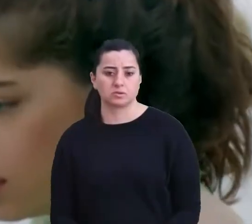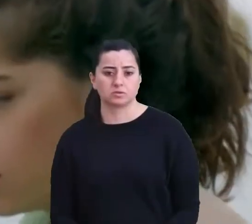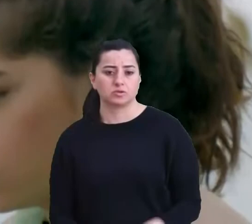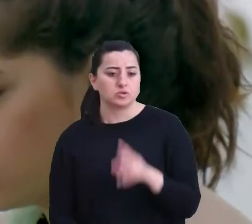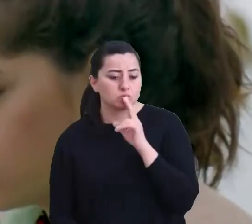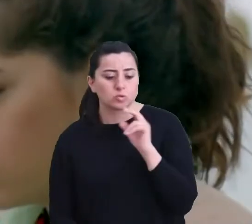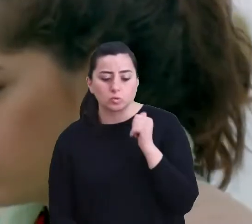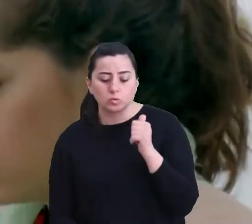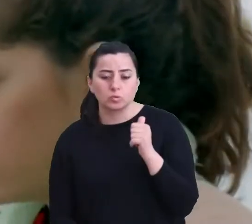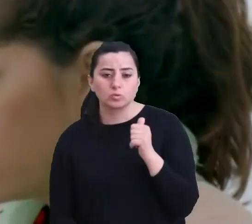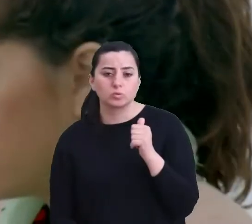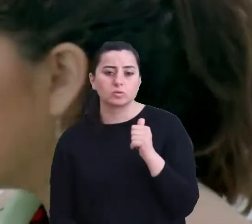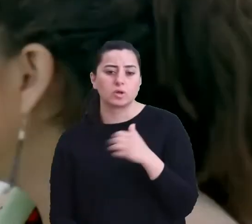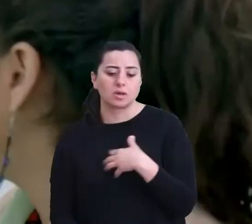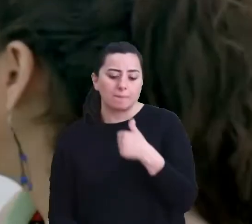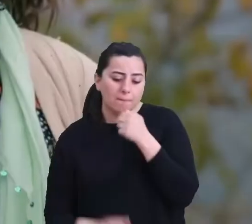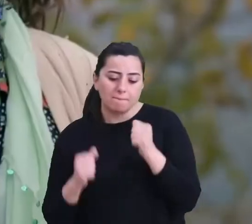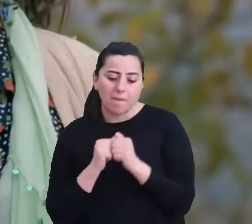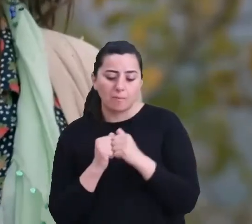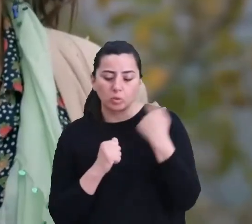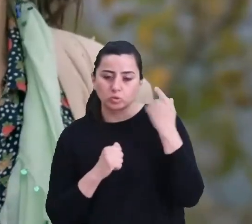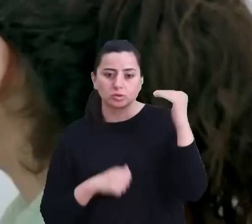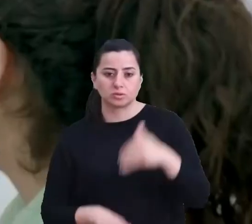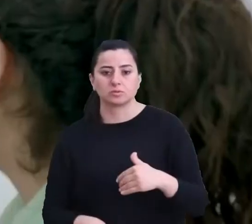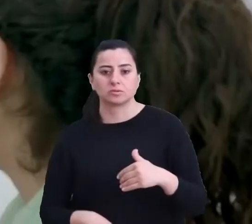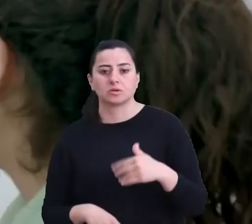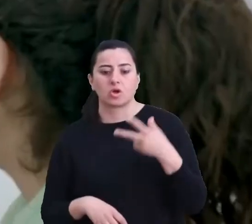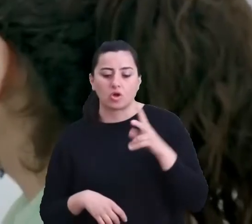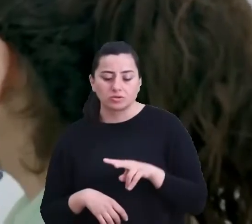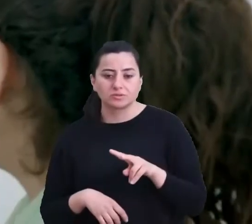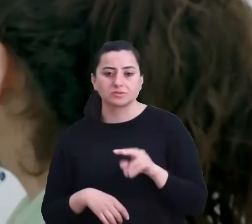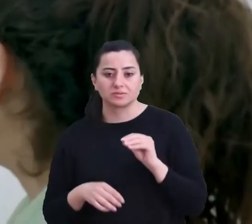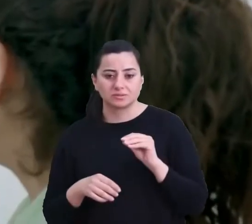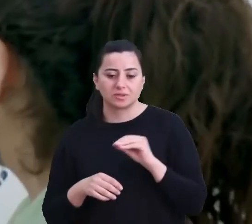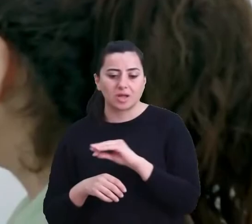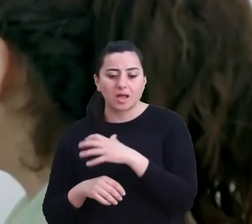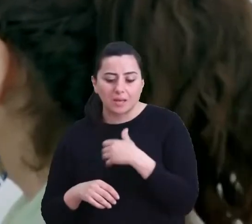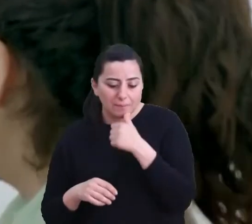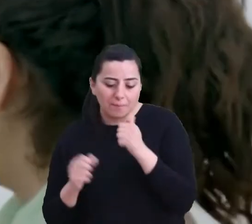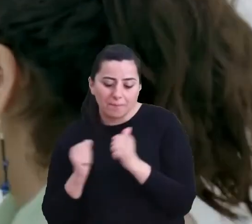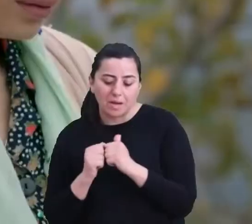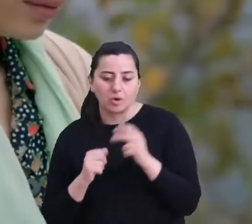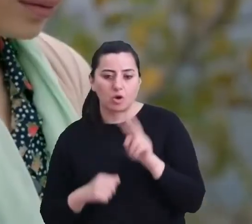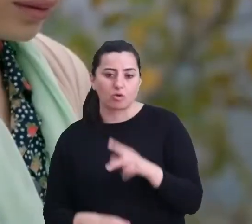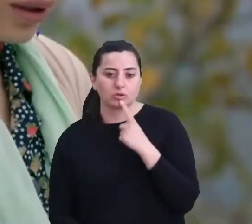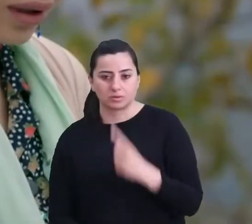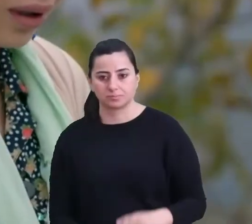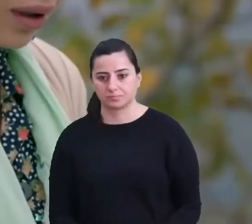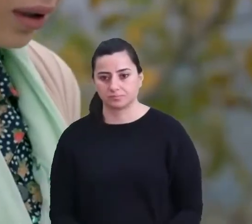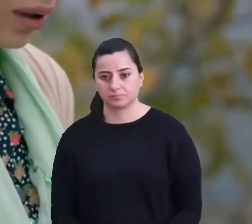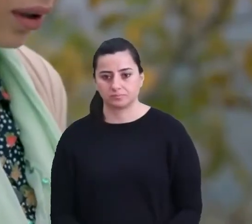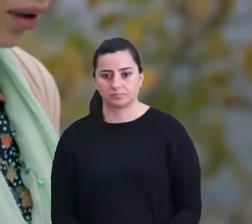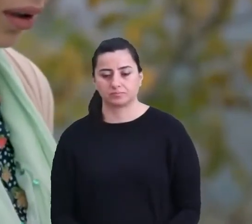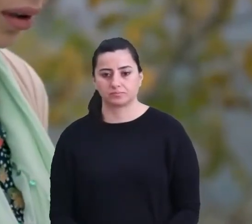Son günlerimi anamın babamın yanında geçirin. Öleceksem de onların kucağında olurum demiş.